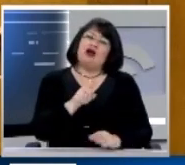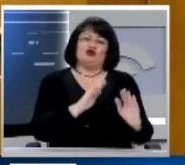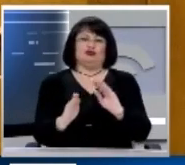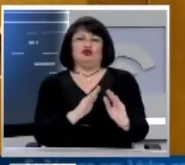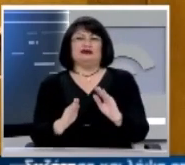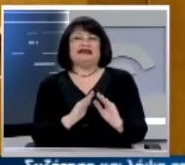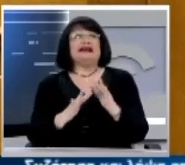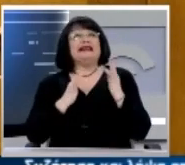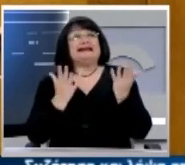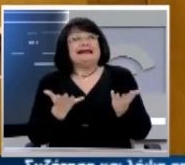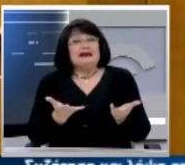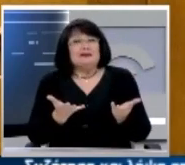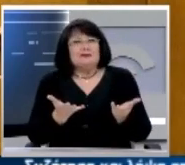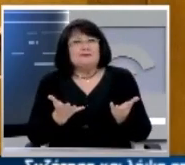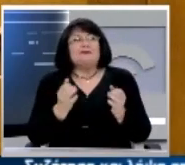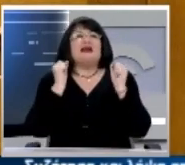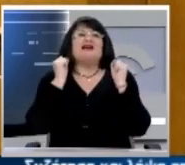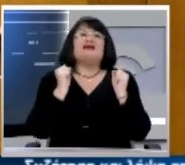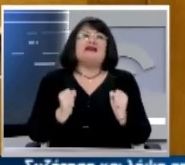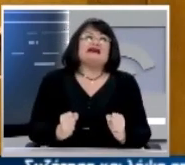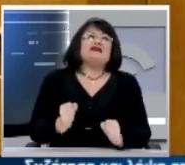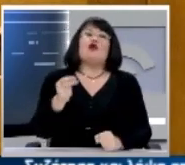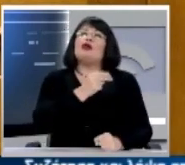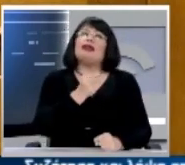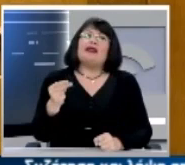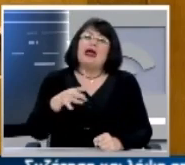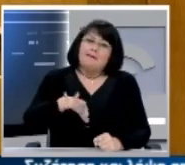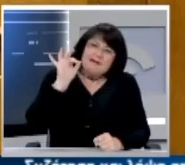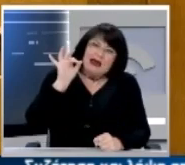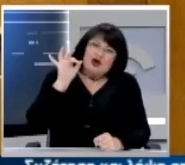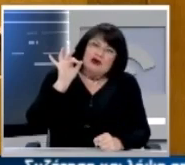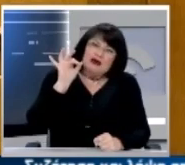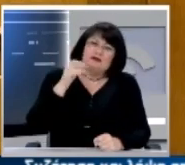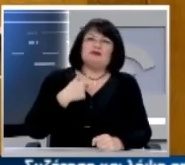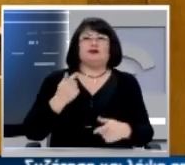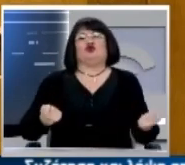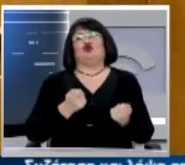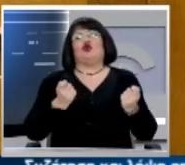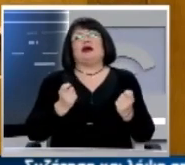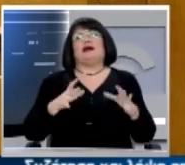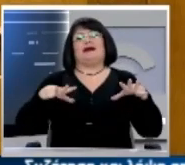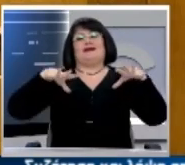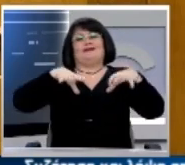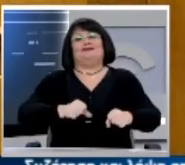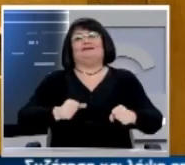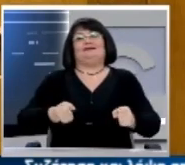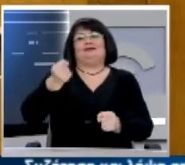εκείνη την βασική πολιτική επιλογή του, την οποία χρησιμοποίησε για να ανέλθει στην εξουσία.